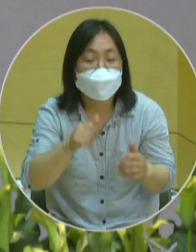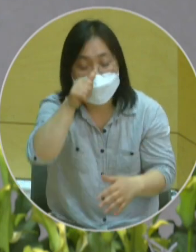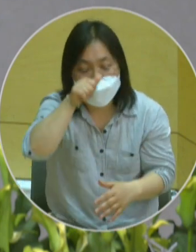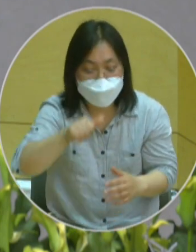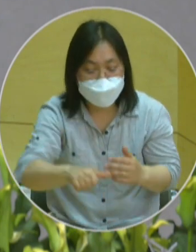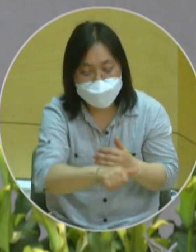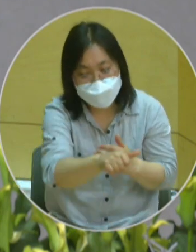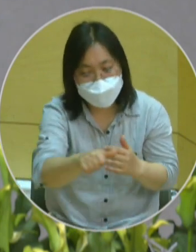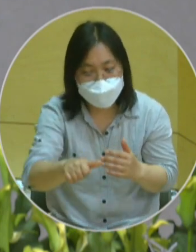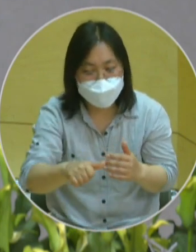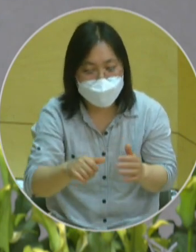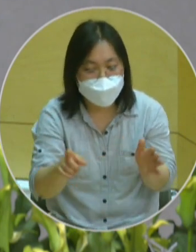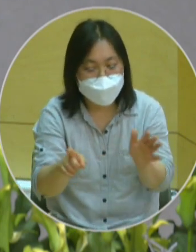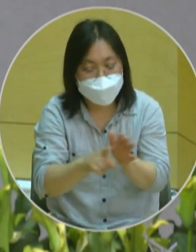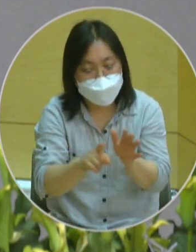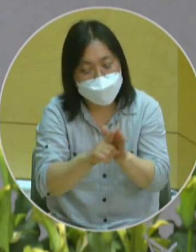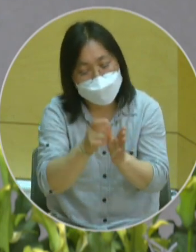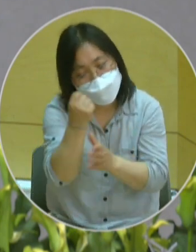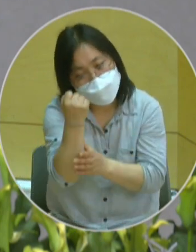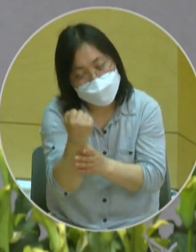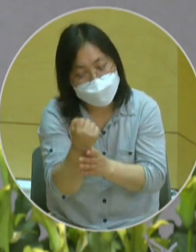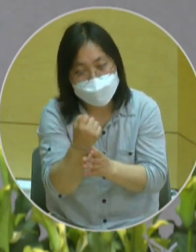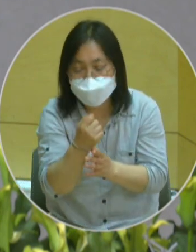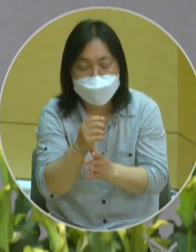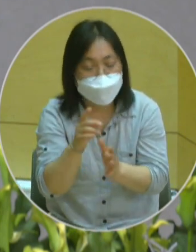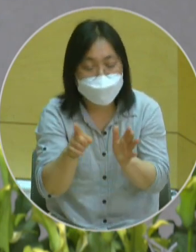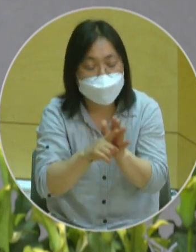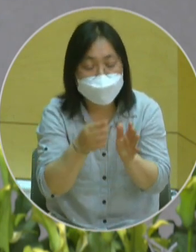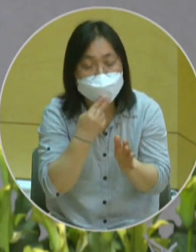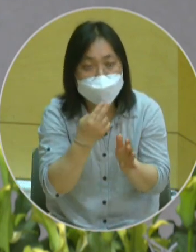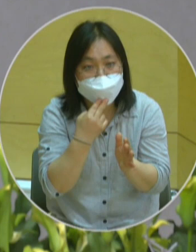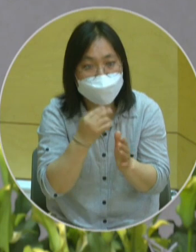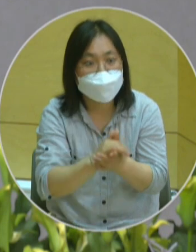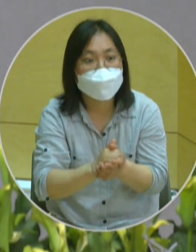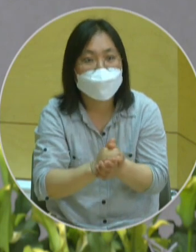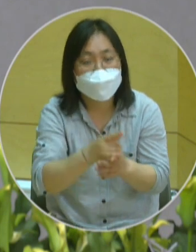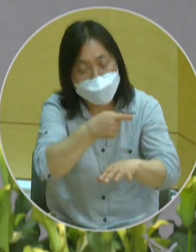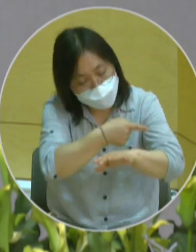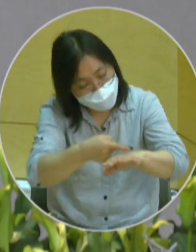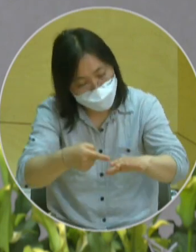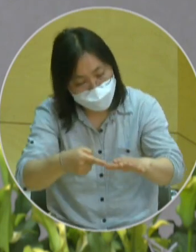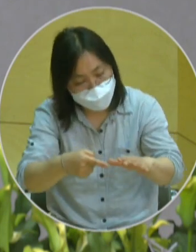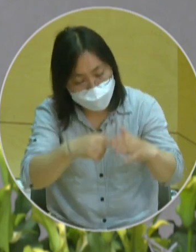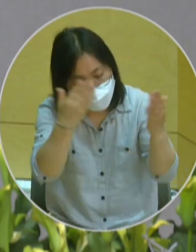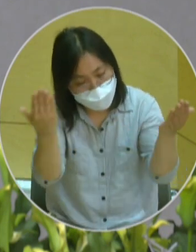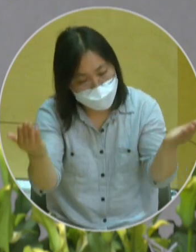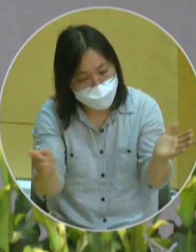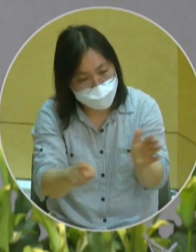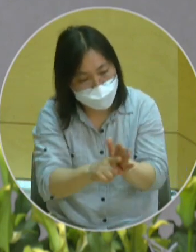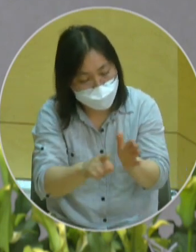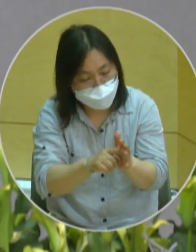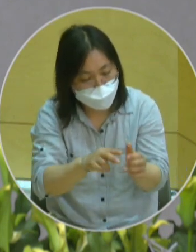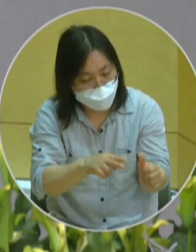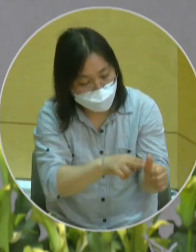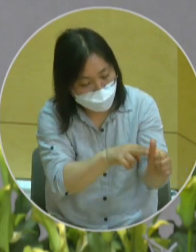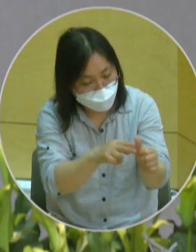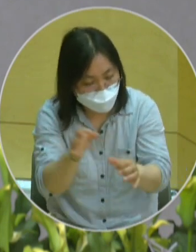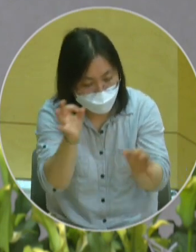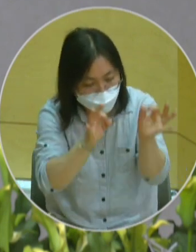떨어지거든요. 그런데 미얀마 사람들 중에 저렇게 열심히 열정이 있고 부족이 다 믿는다. 그래서 자료를 찾아봤어요.